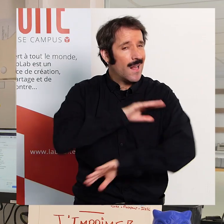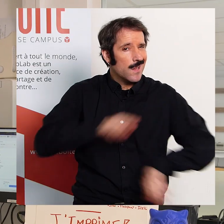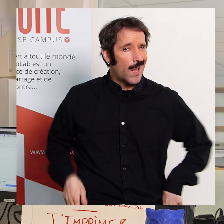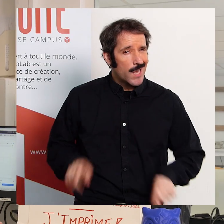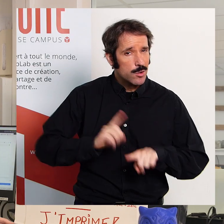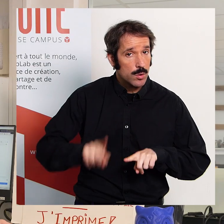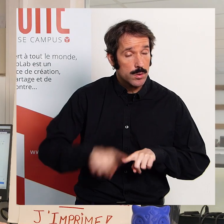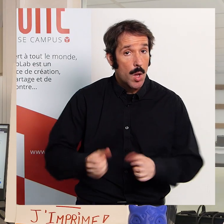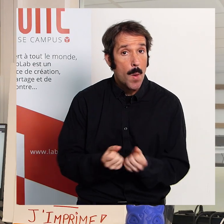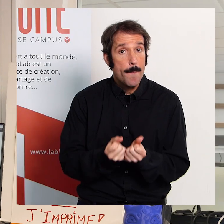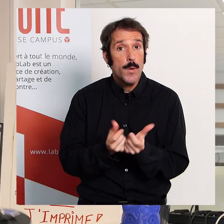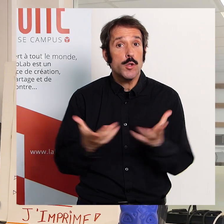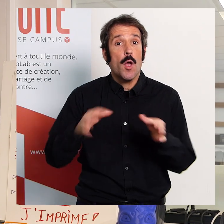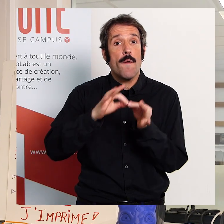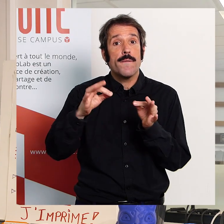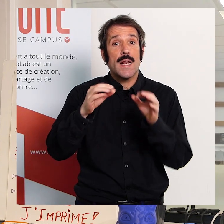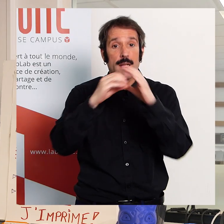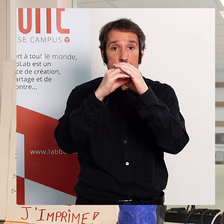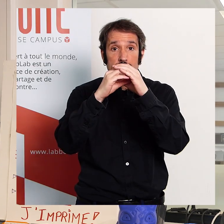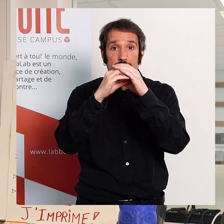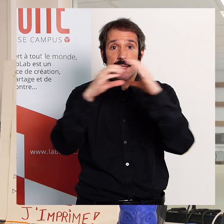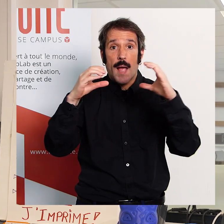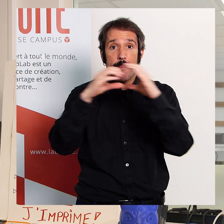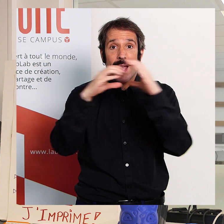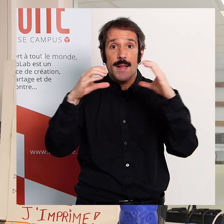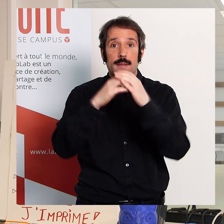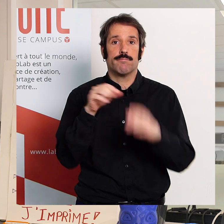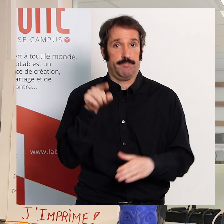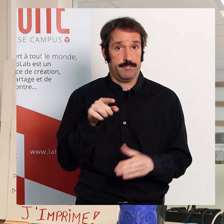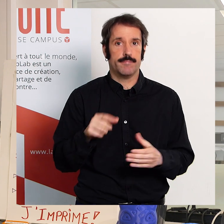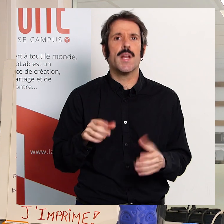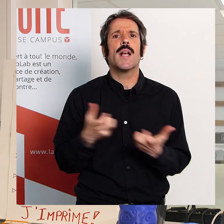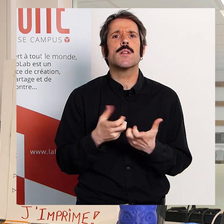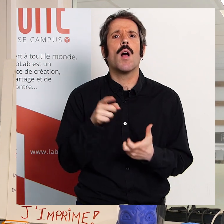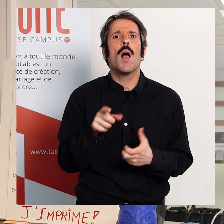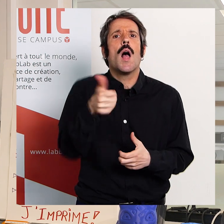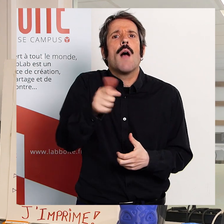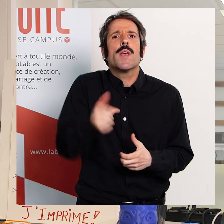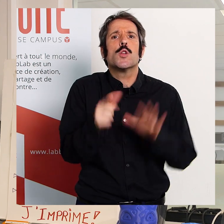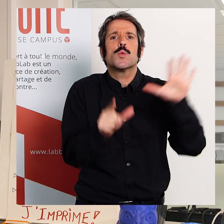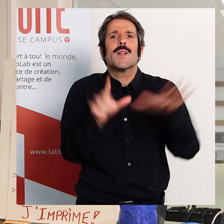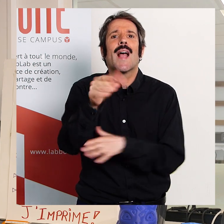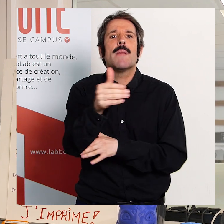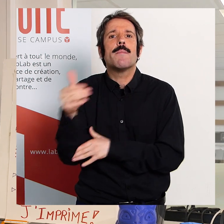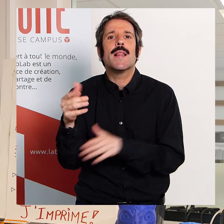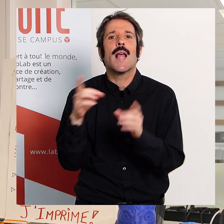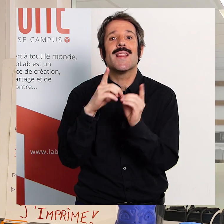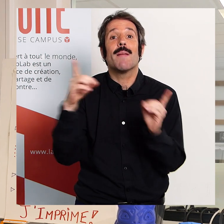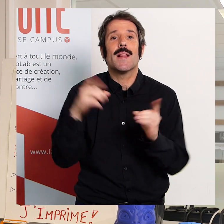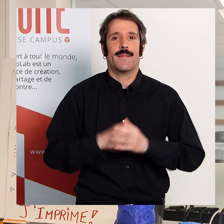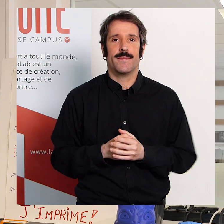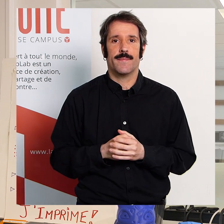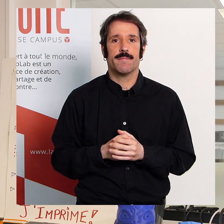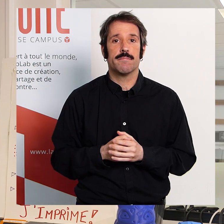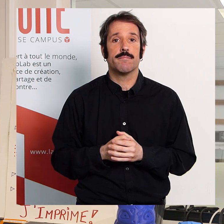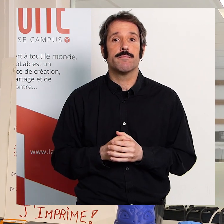Une dernière chose, il existe plusieurs diamètres de fil sur le marché. Celui-ci est du 1,75 mm de